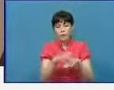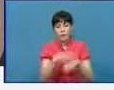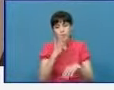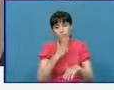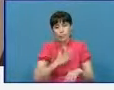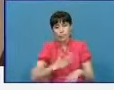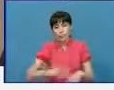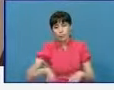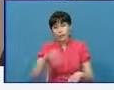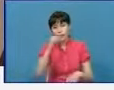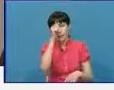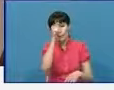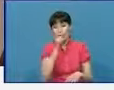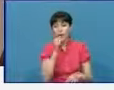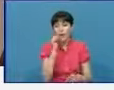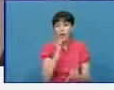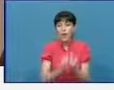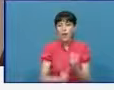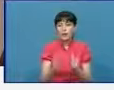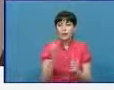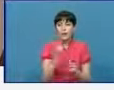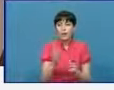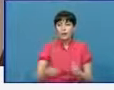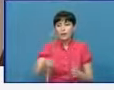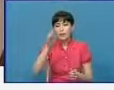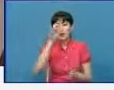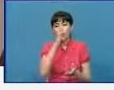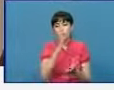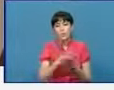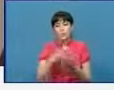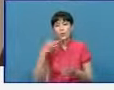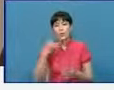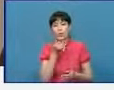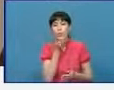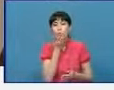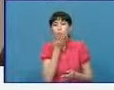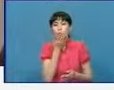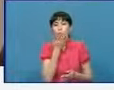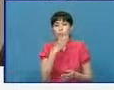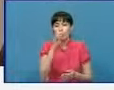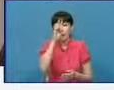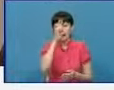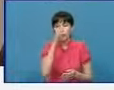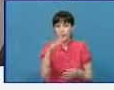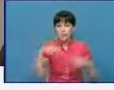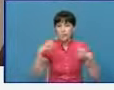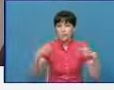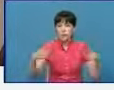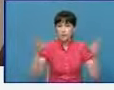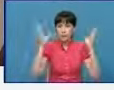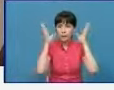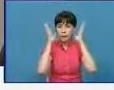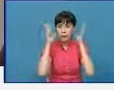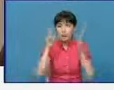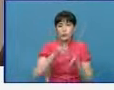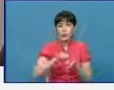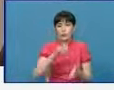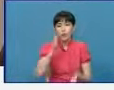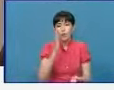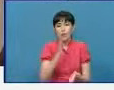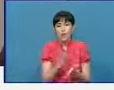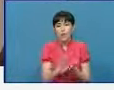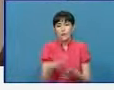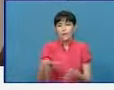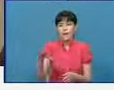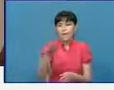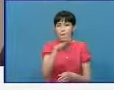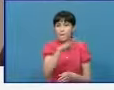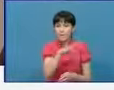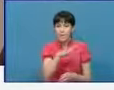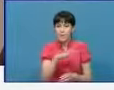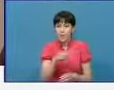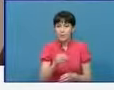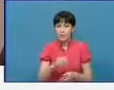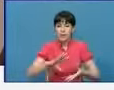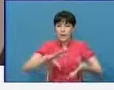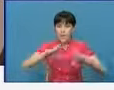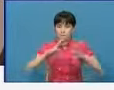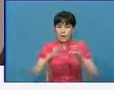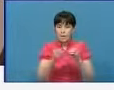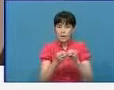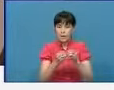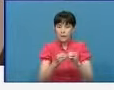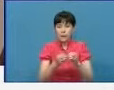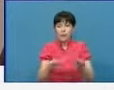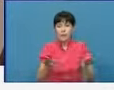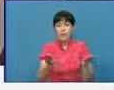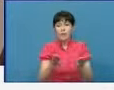әр азамат, әр еліміздің азаматы, көп ұлтты еліміз, өзге дін өкілдері де бар керек десеңіздер, солардың баршасымен бірге тұрып,